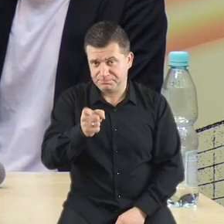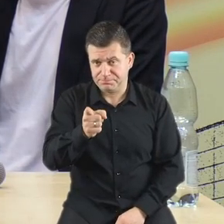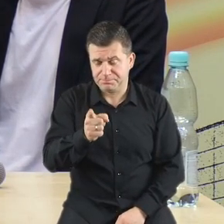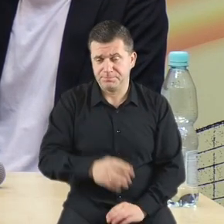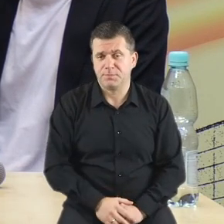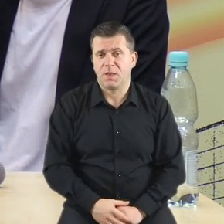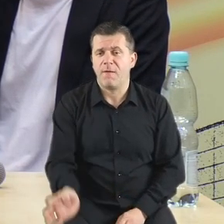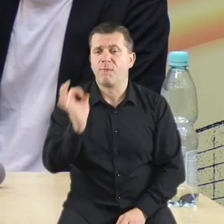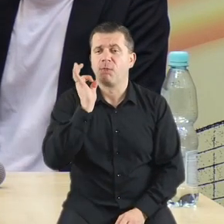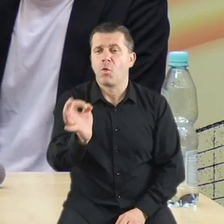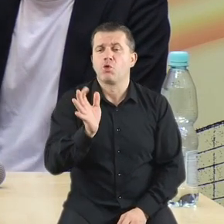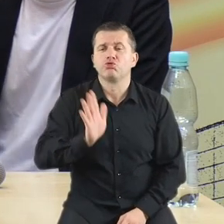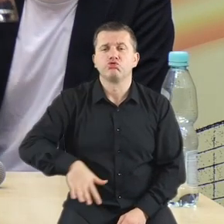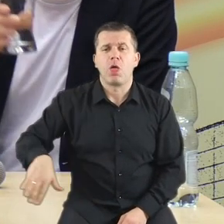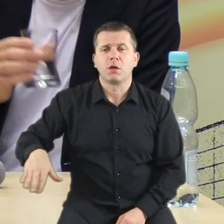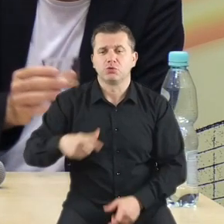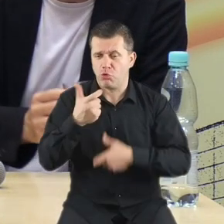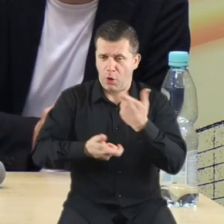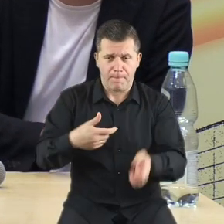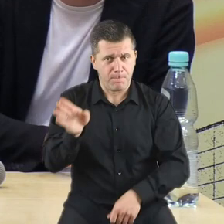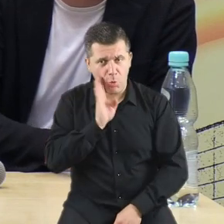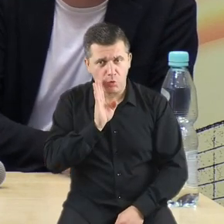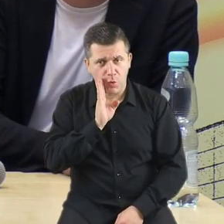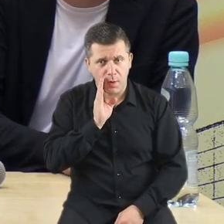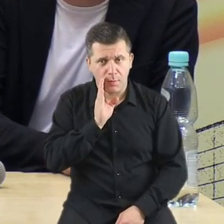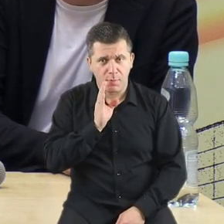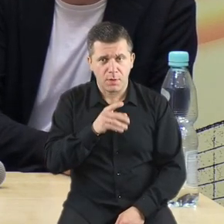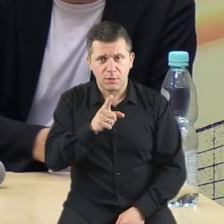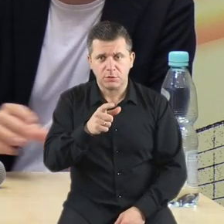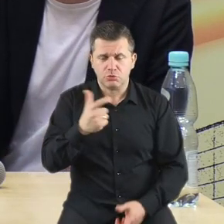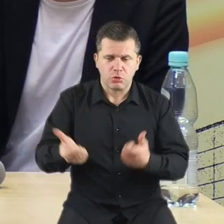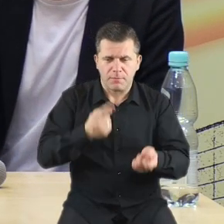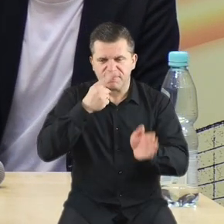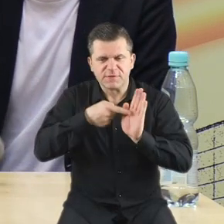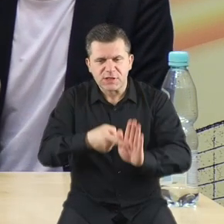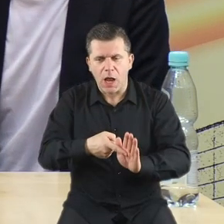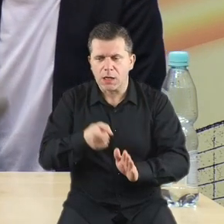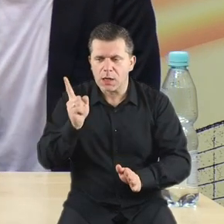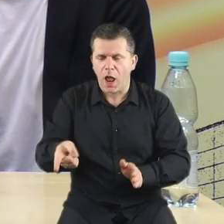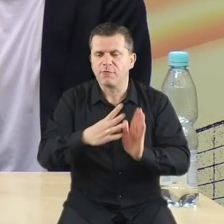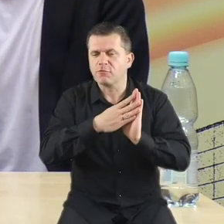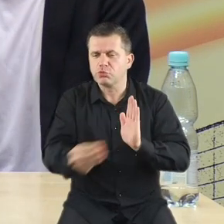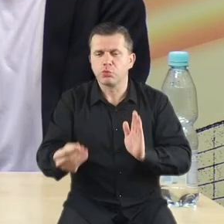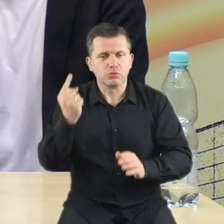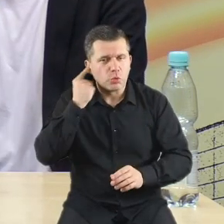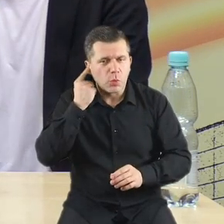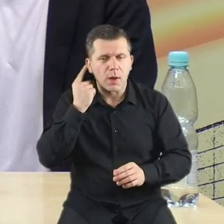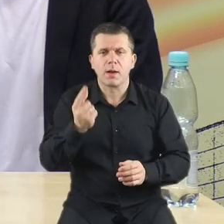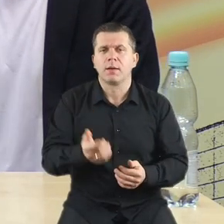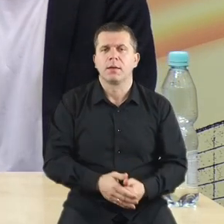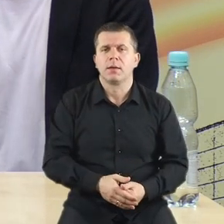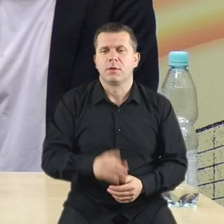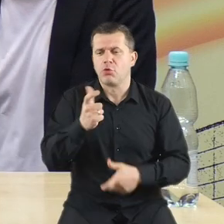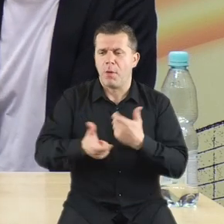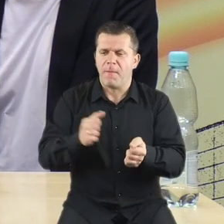swoich dzieci czyni podobnie, czy nie stara się pan wskazywać jakichś wzorców, na przykład nie walczy pan z